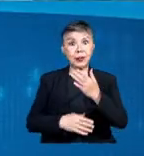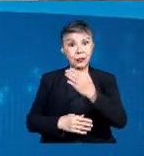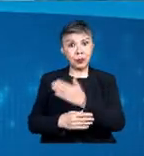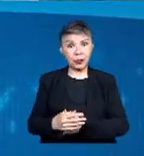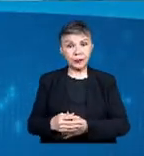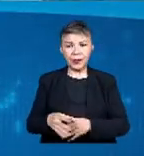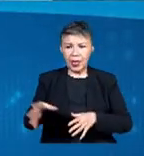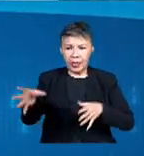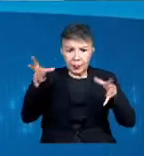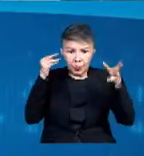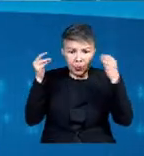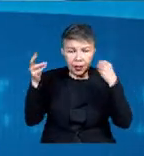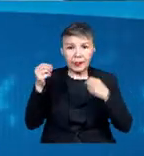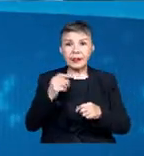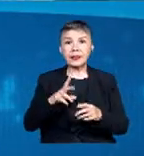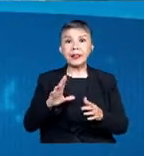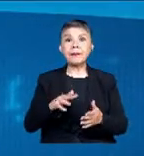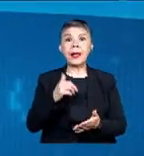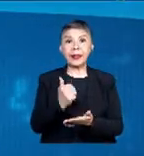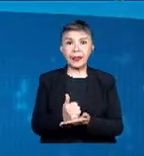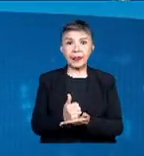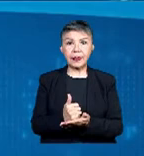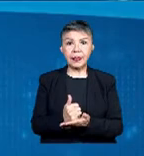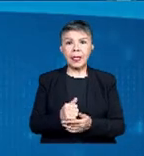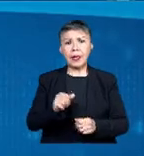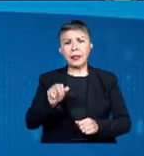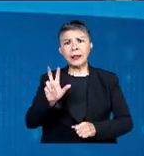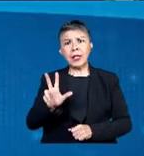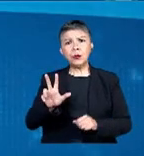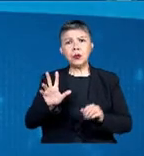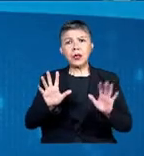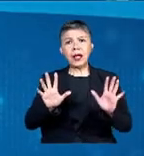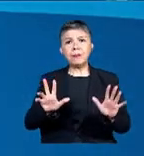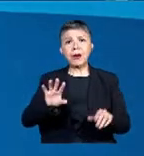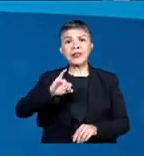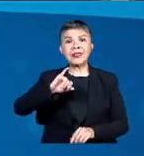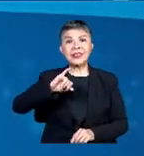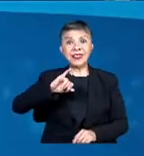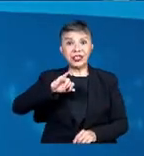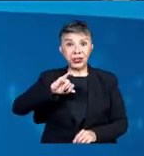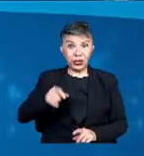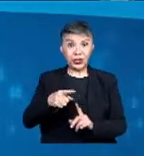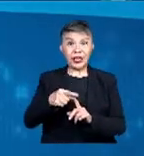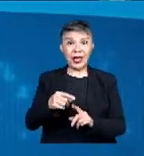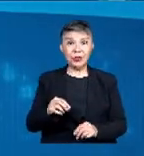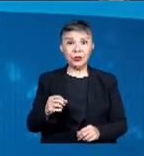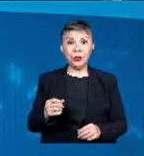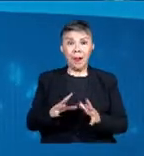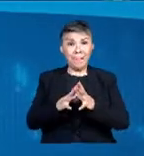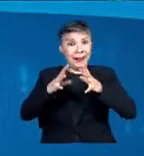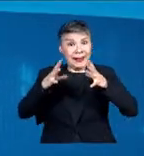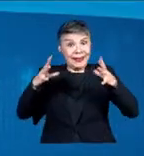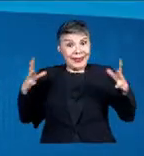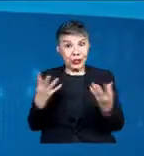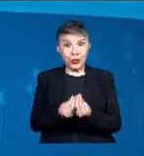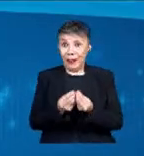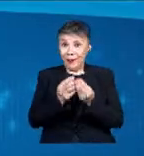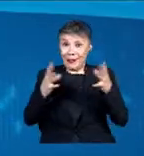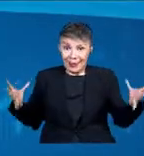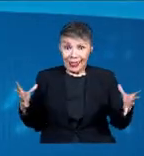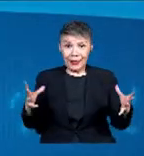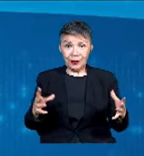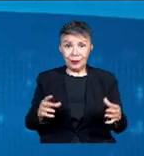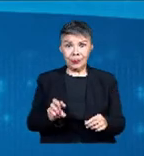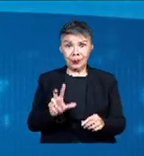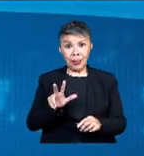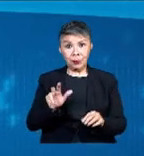yang terbaik untuk penyandang disabilitas karena 38 juta jiwa itu cukup besar sekali dan cukup tinggi